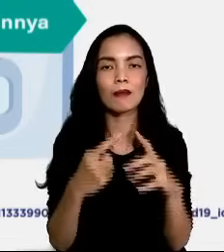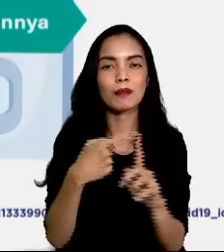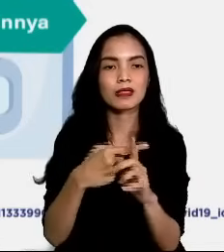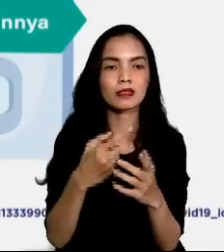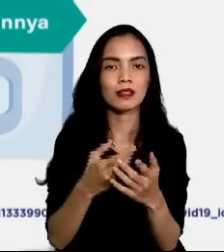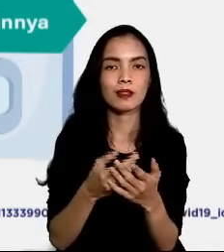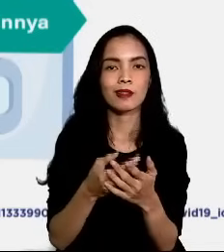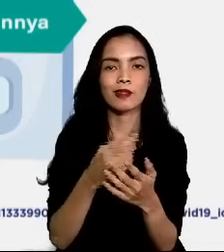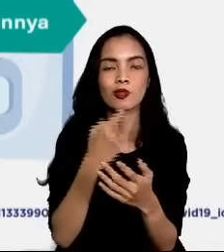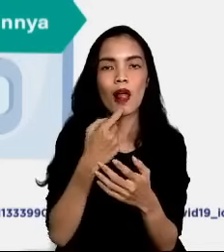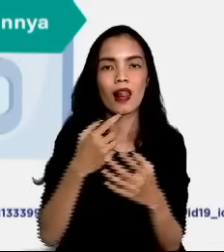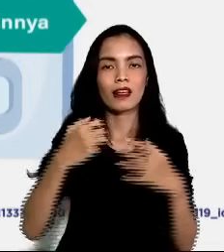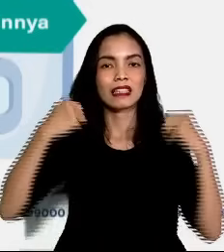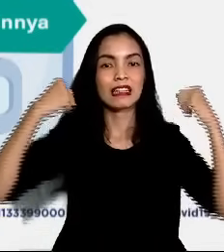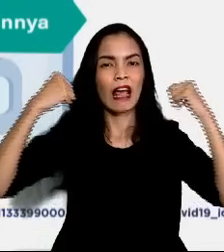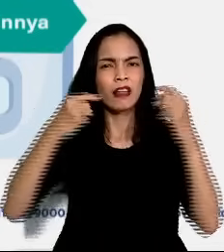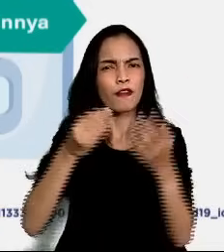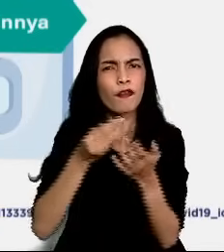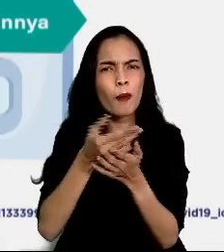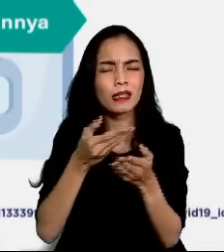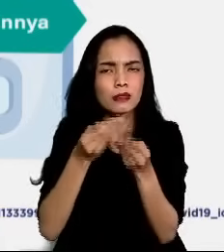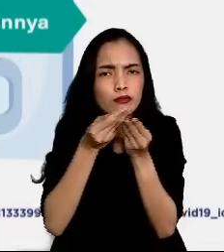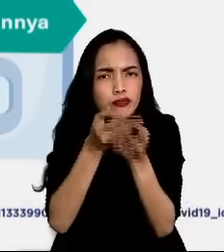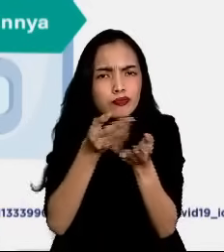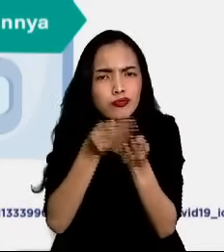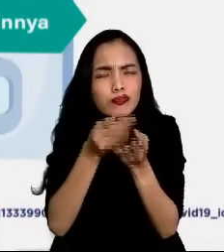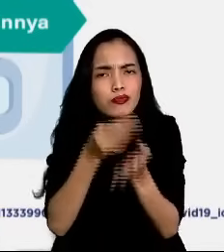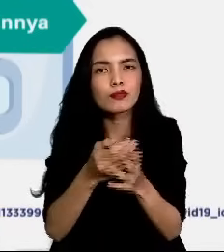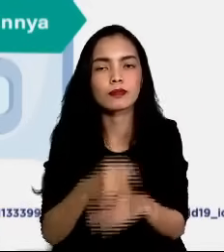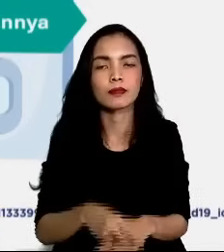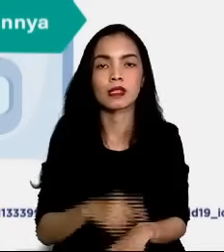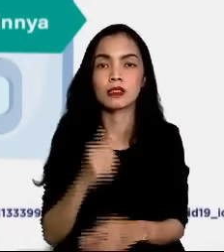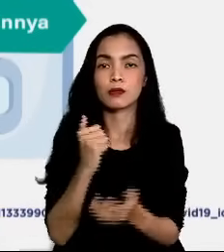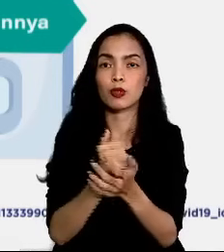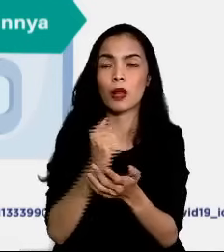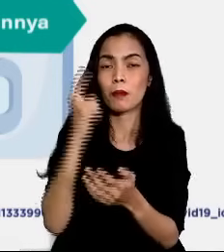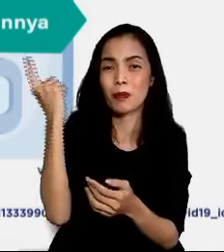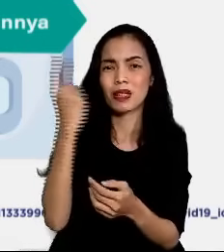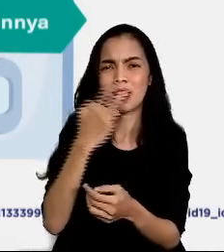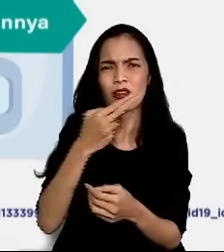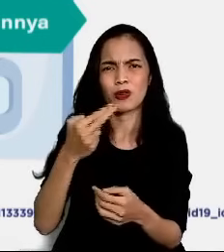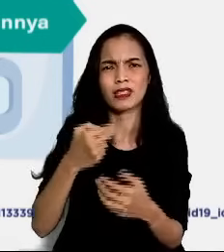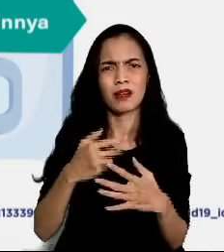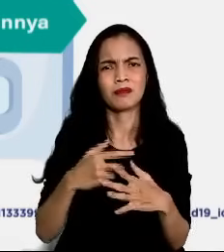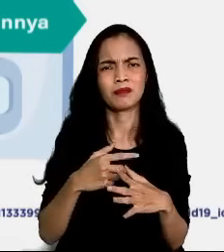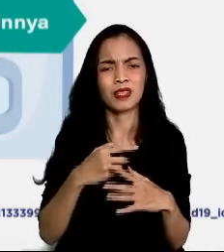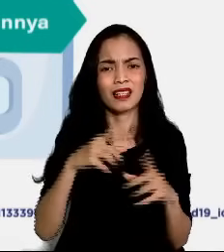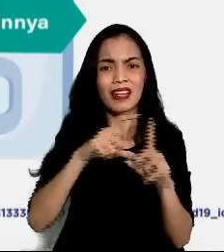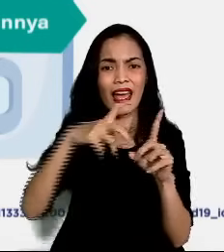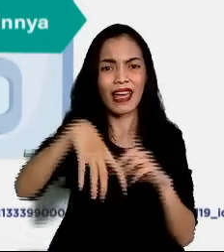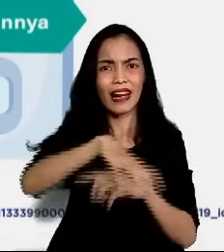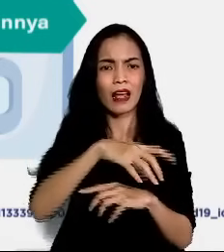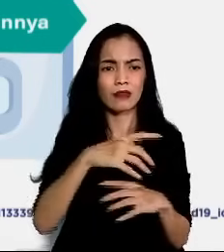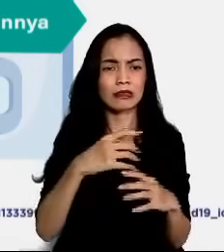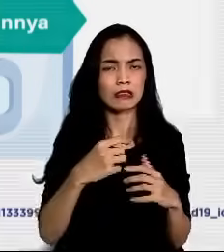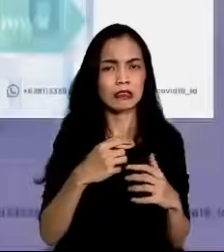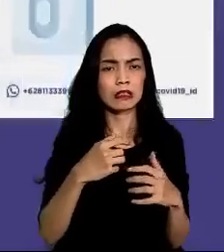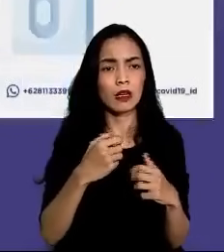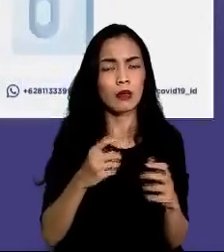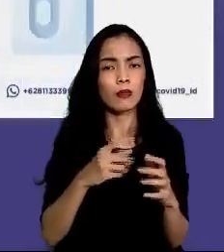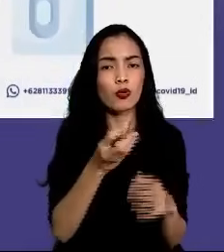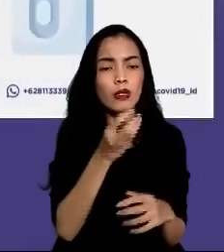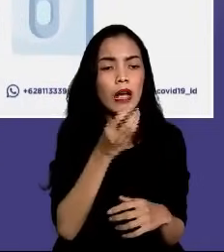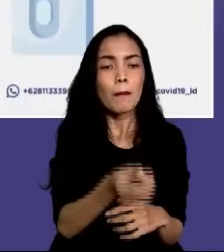lanjutan. Pemerintah Indonesia saat ini mencoba mempermudah daerah dalam mentargetkan jumlah orang yang harus dites